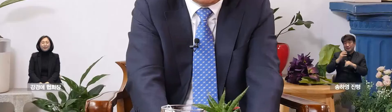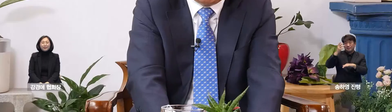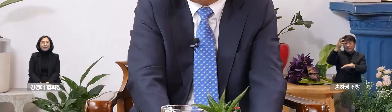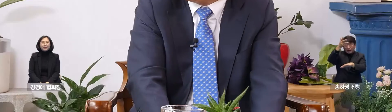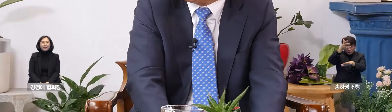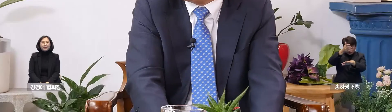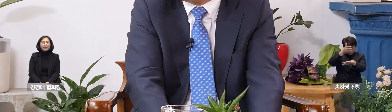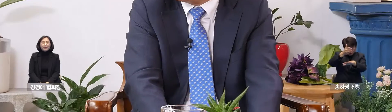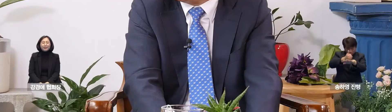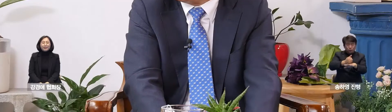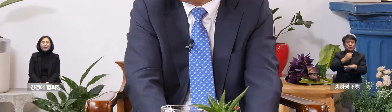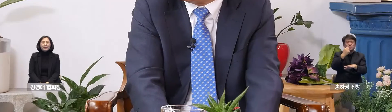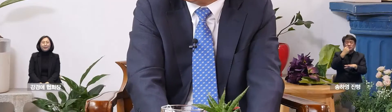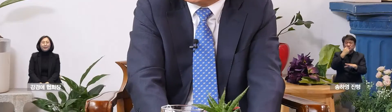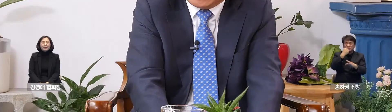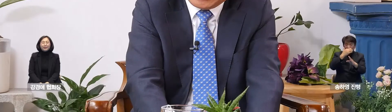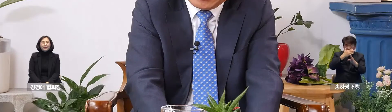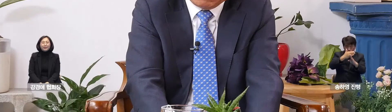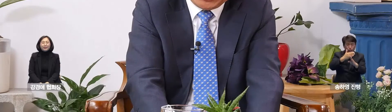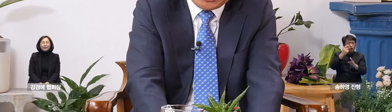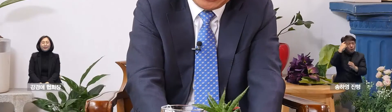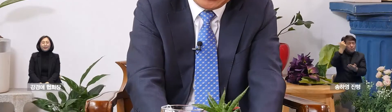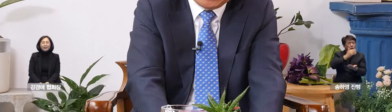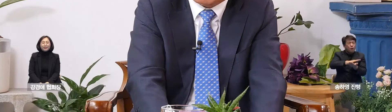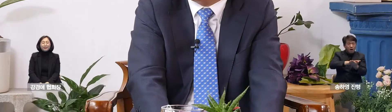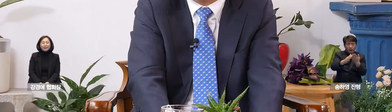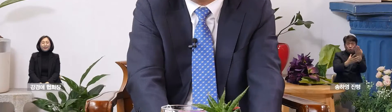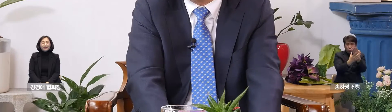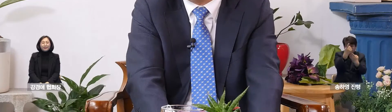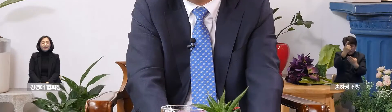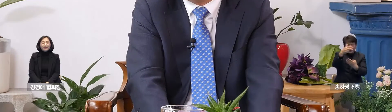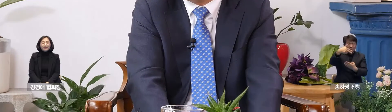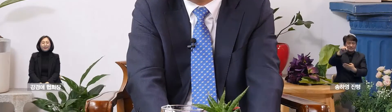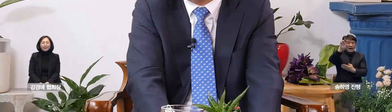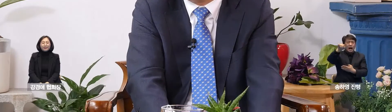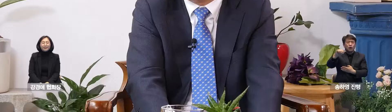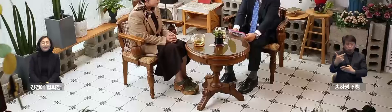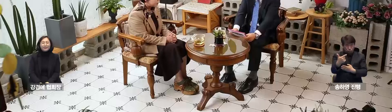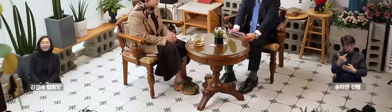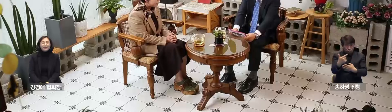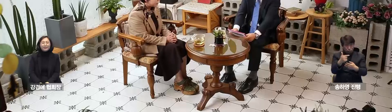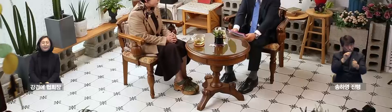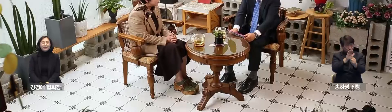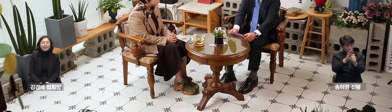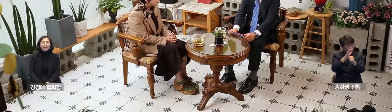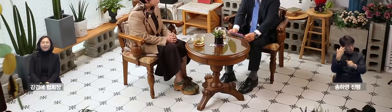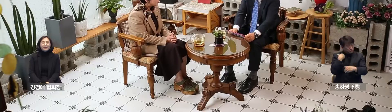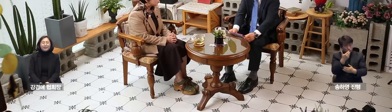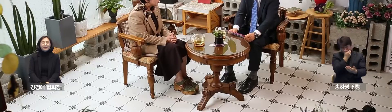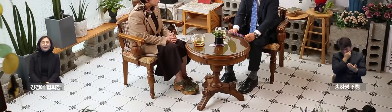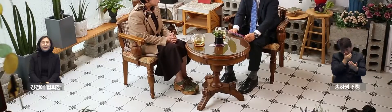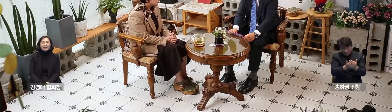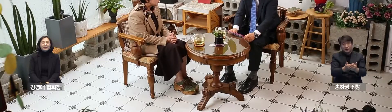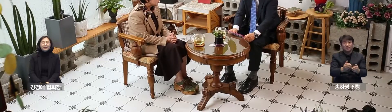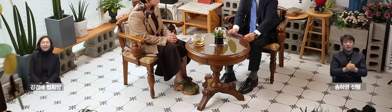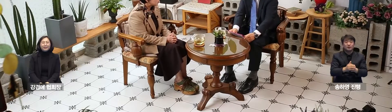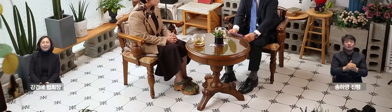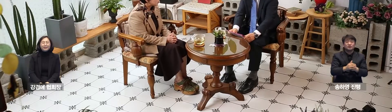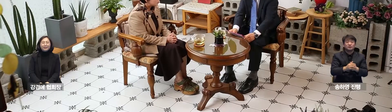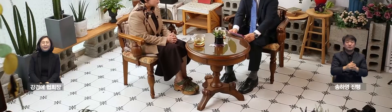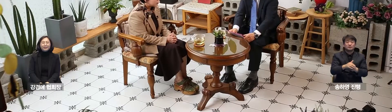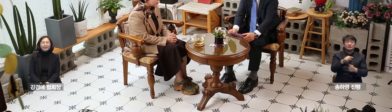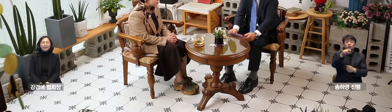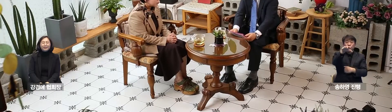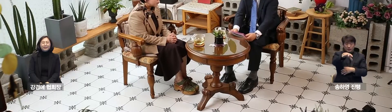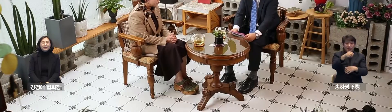마지막으로 민주 평화 통일 자문회의 역할도 이게 중요하잖아요. 거기서 또 하고